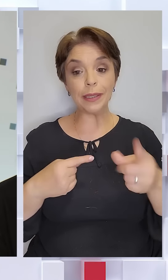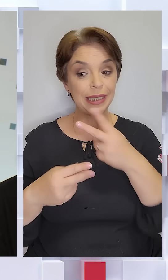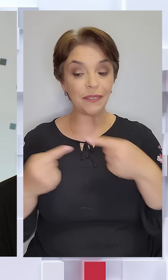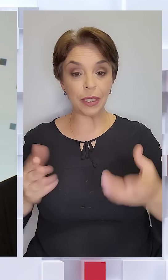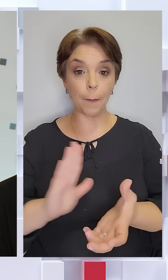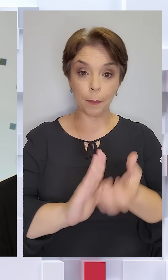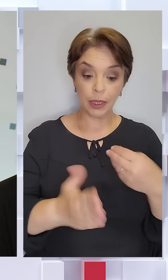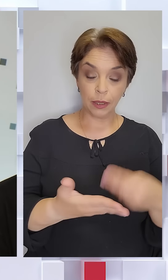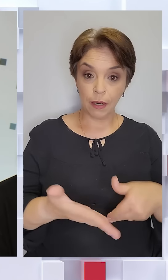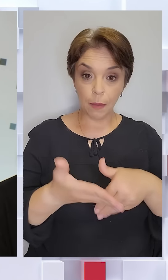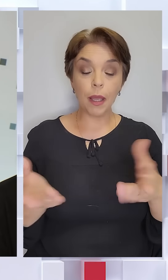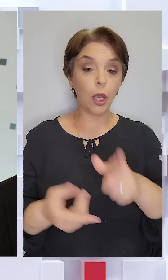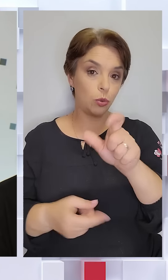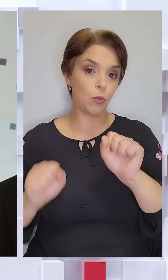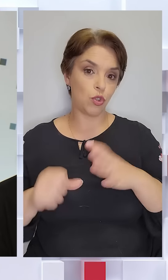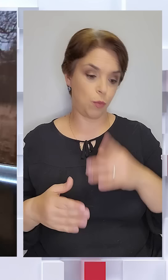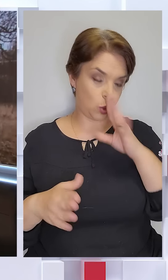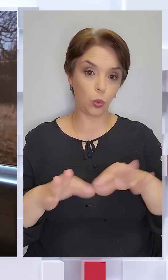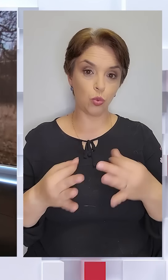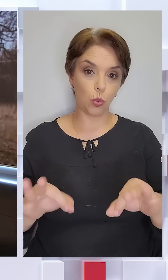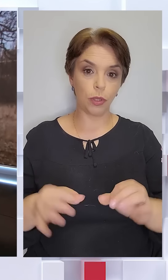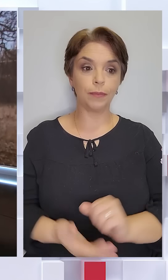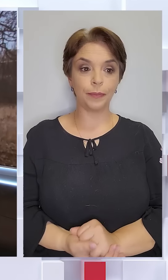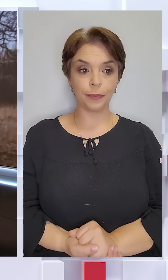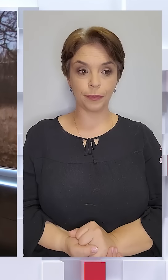види підтримки, які людині можуть бути доступні.